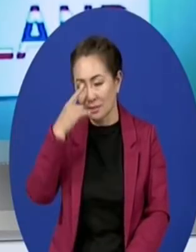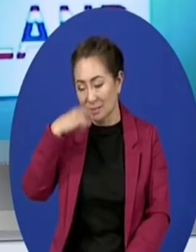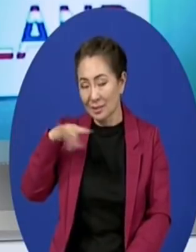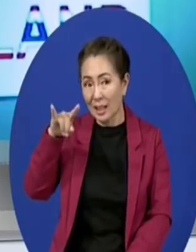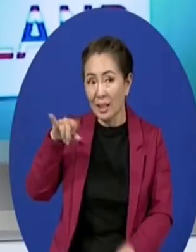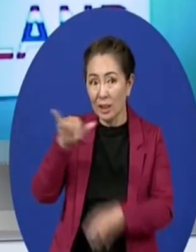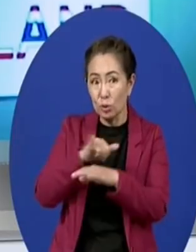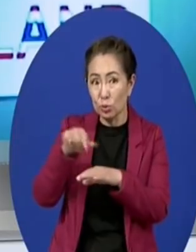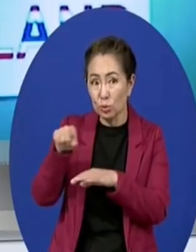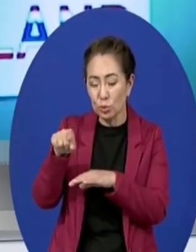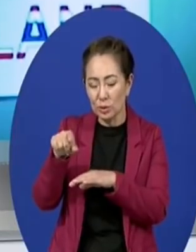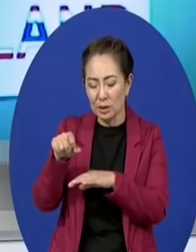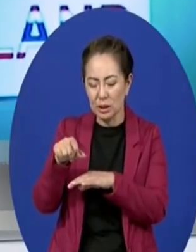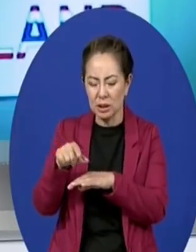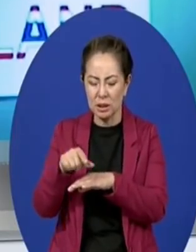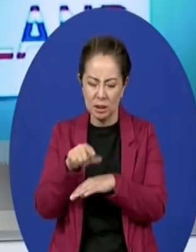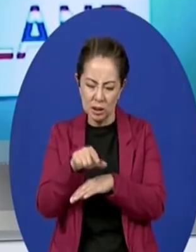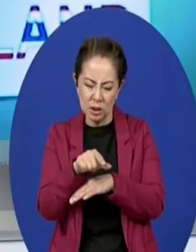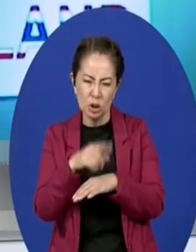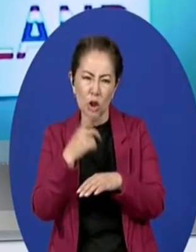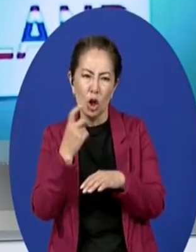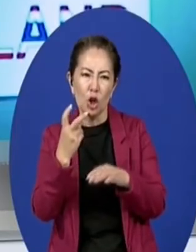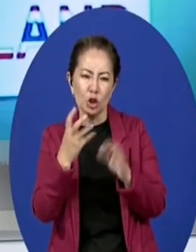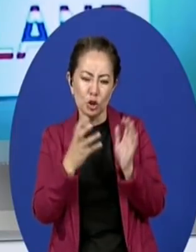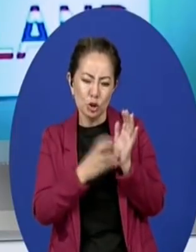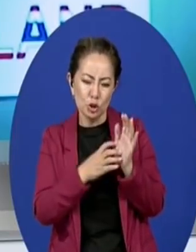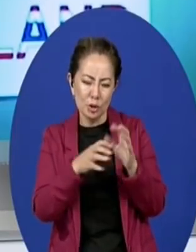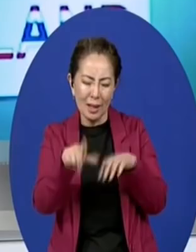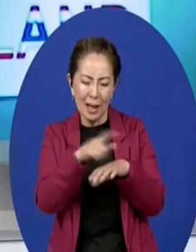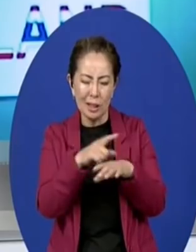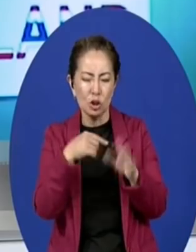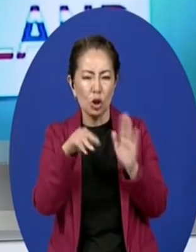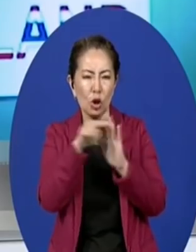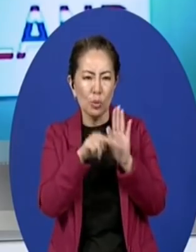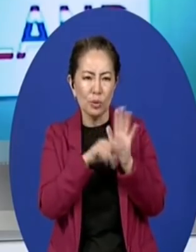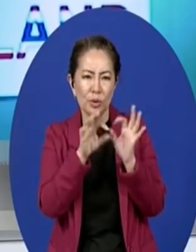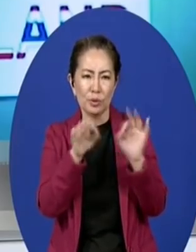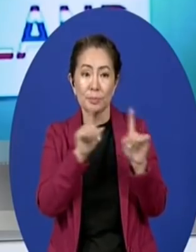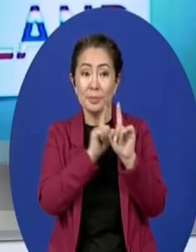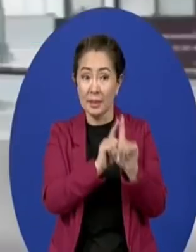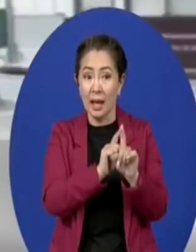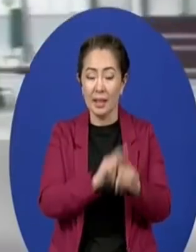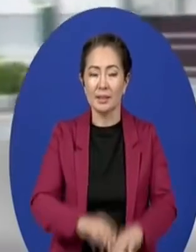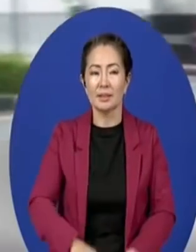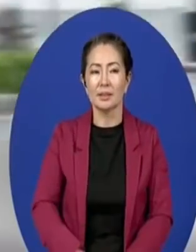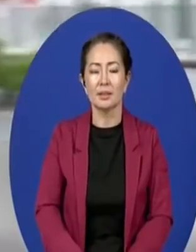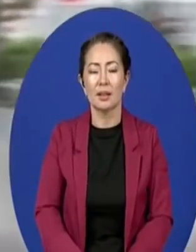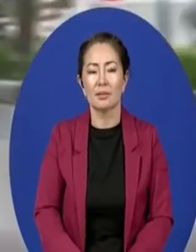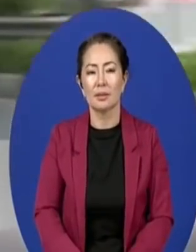эхлэн Тайландын нийт 29 мужид халдварын эсэг хязгаарлалт мөрдөгдөж эхэлнэ.